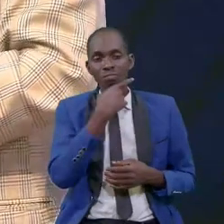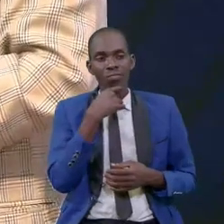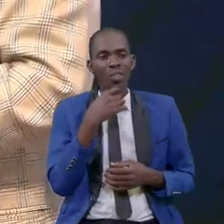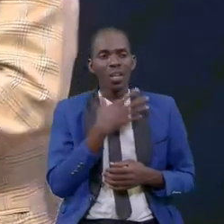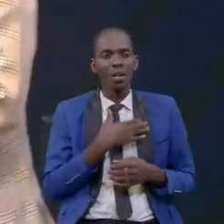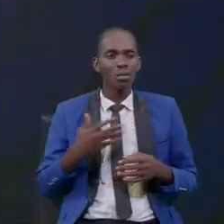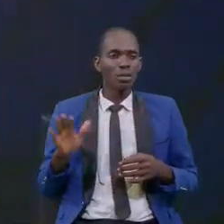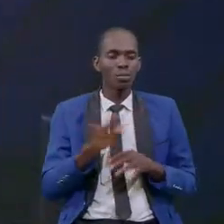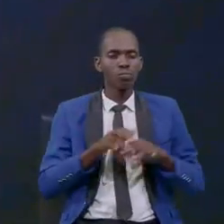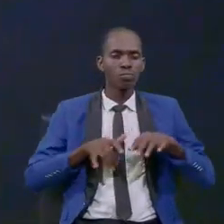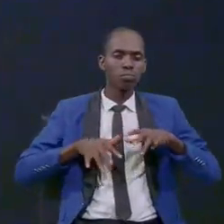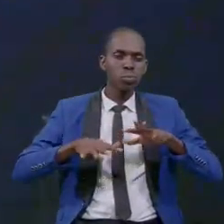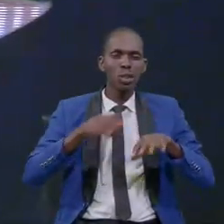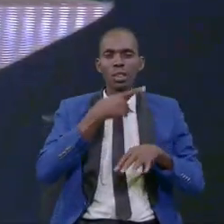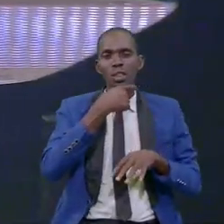soif.